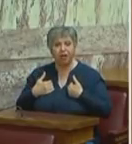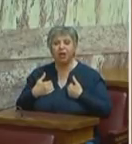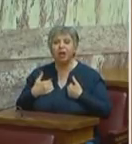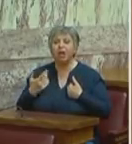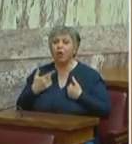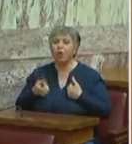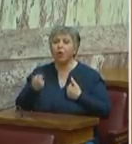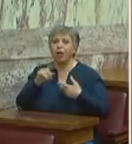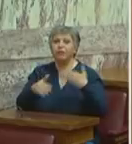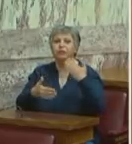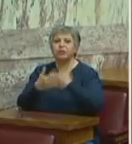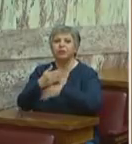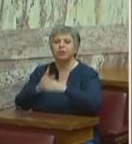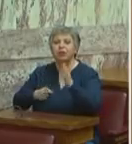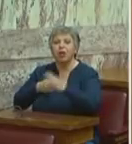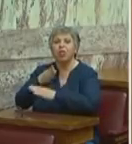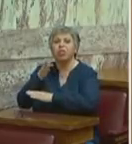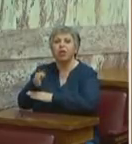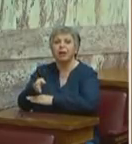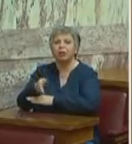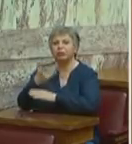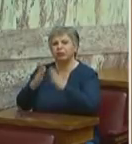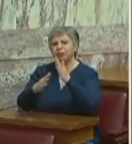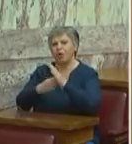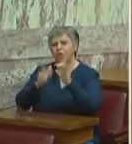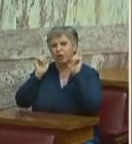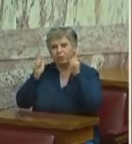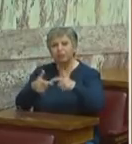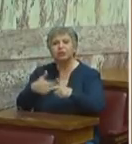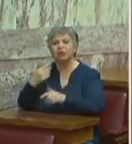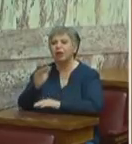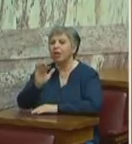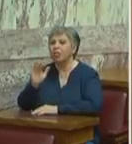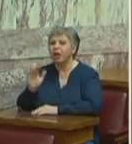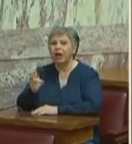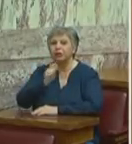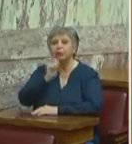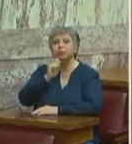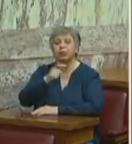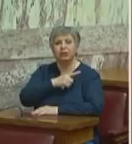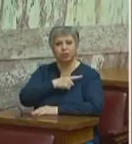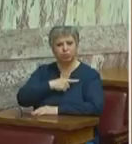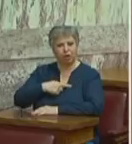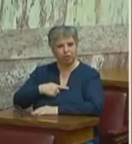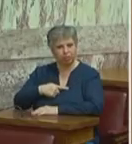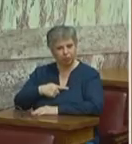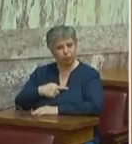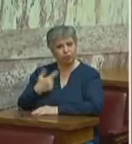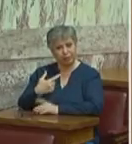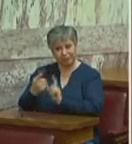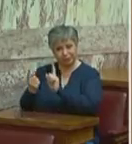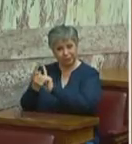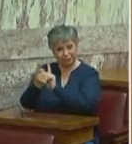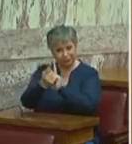της Δημοκρατίας και τους πολιτικούς αρχηγούς. Και ακριβώς επειδή αισθάνομαι την ευθύνη